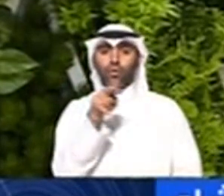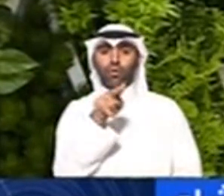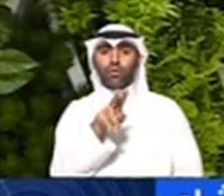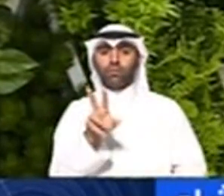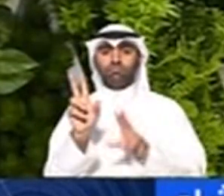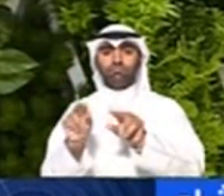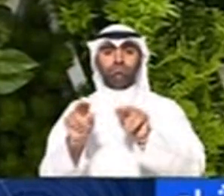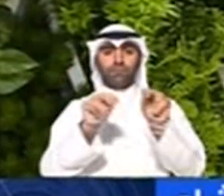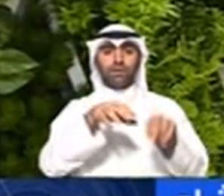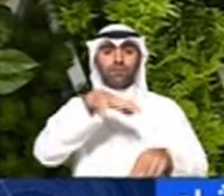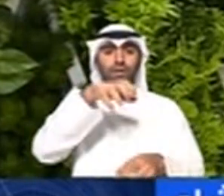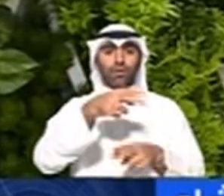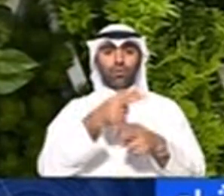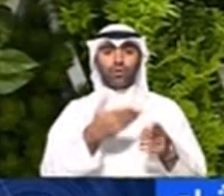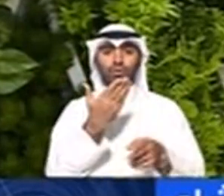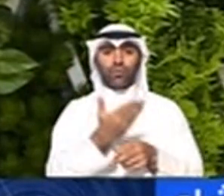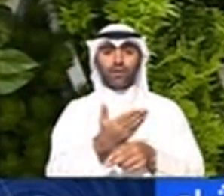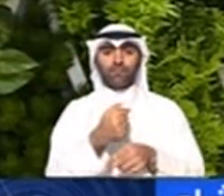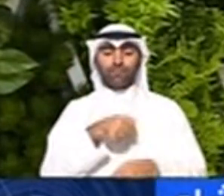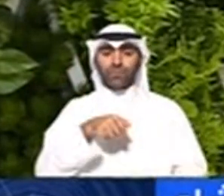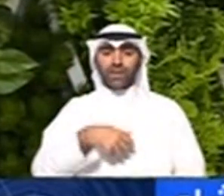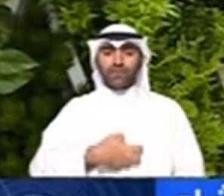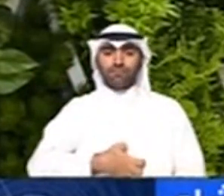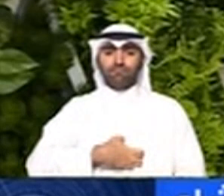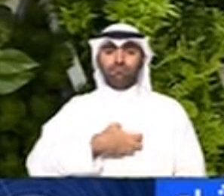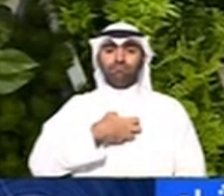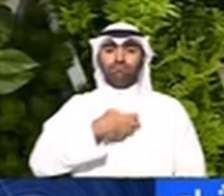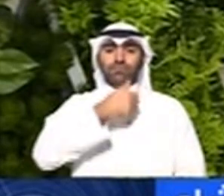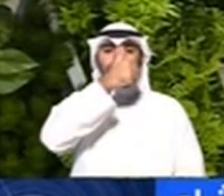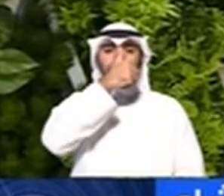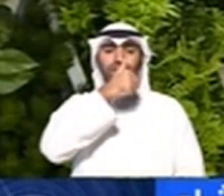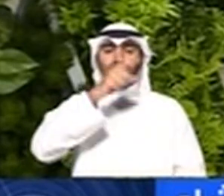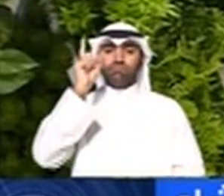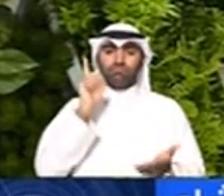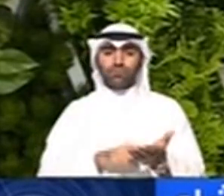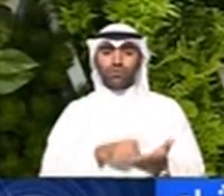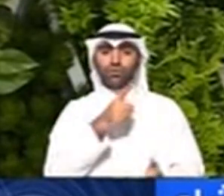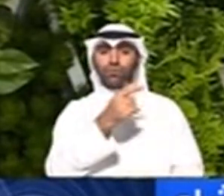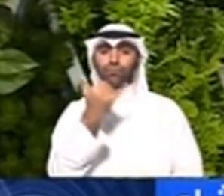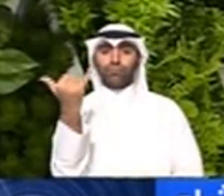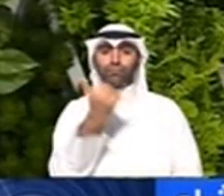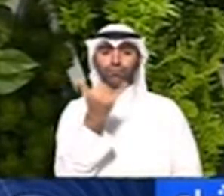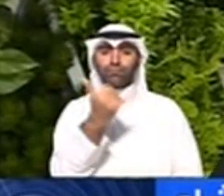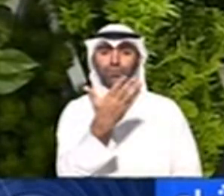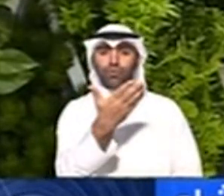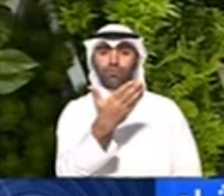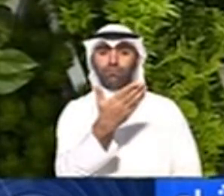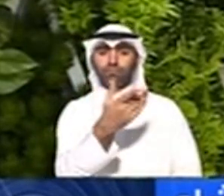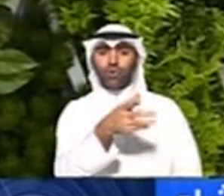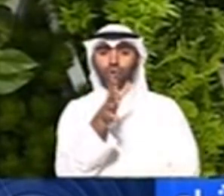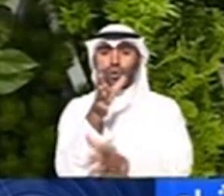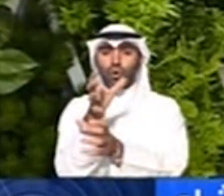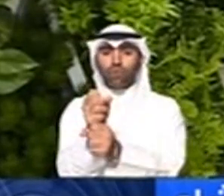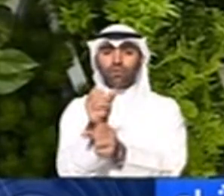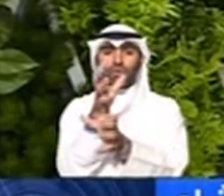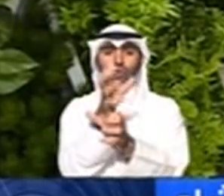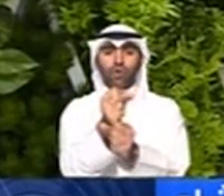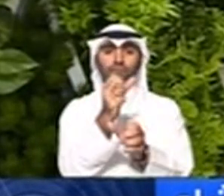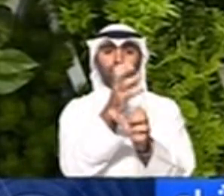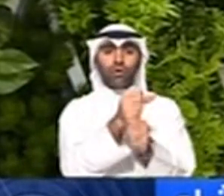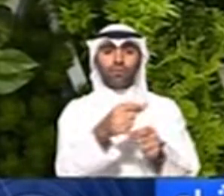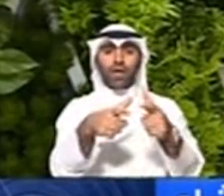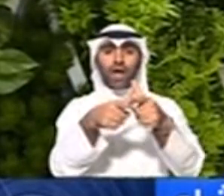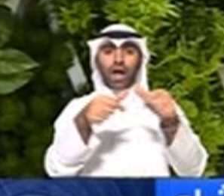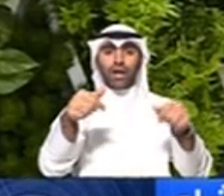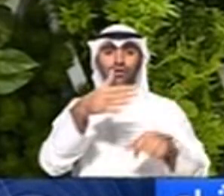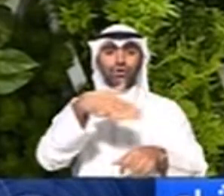مآثر هذه القامة، هذه الهامة العالية، هذا الذي احتضن دول الخليج، الذي أحب أهل الخليج. أيضا